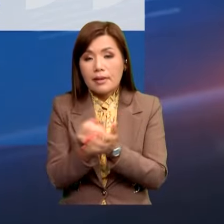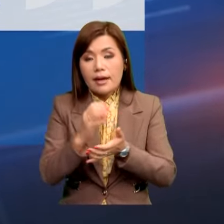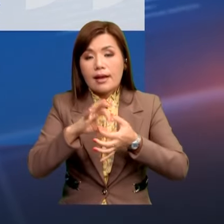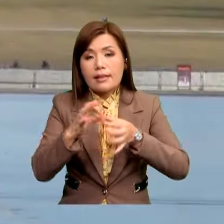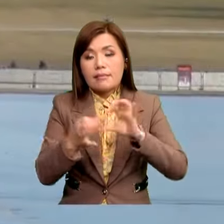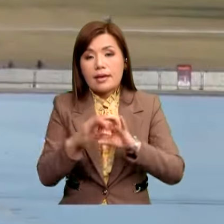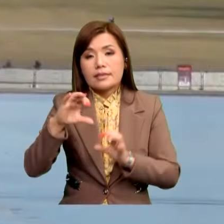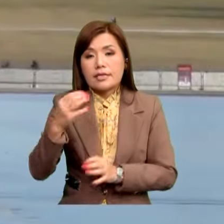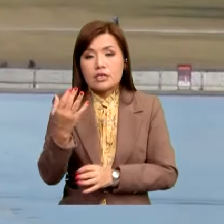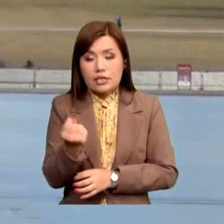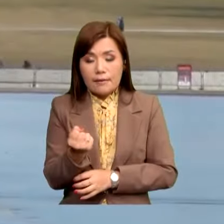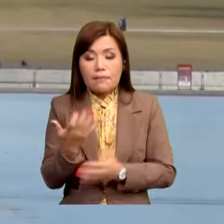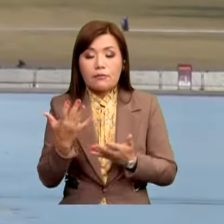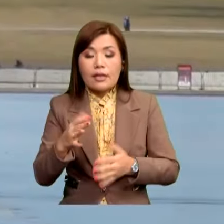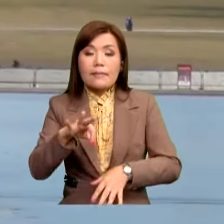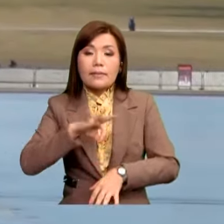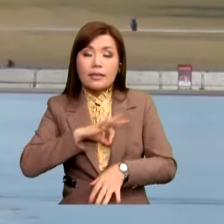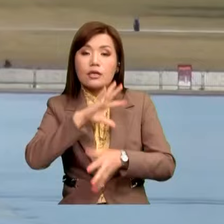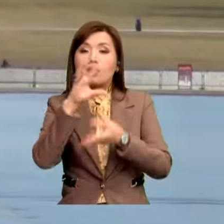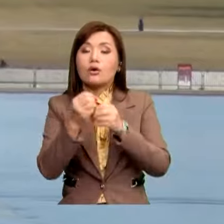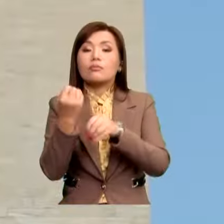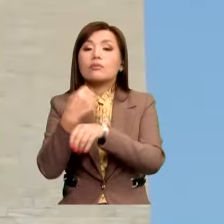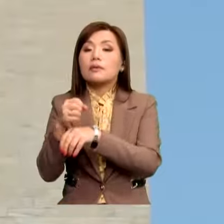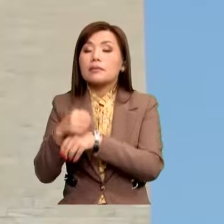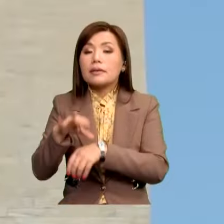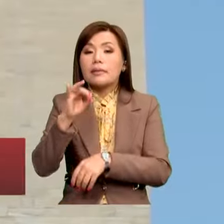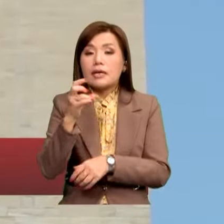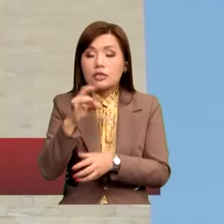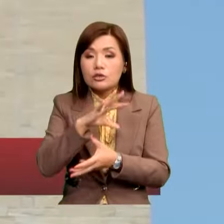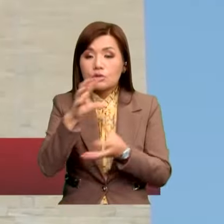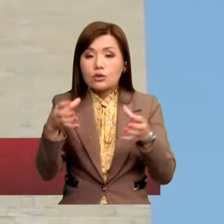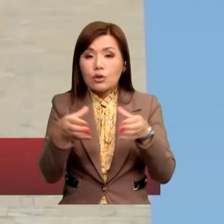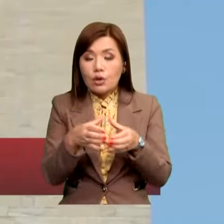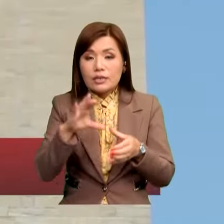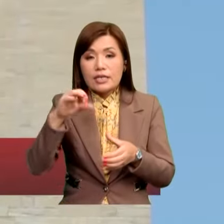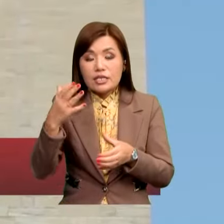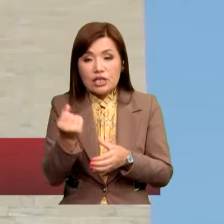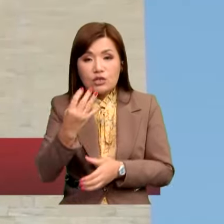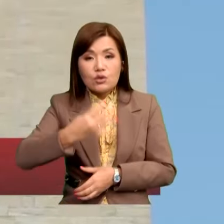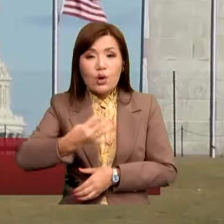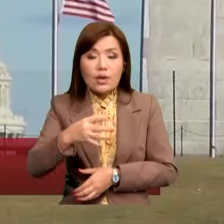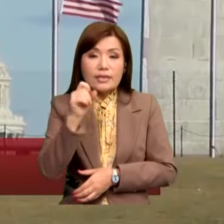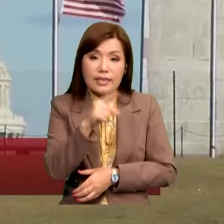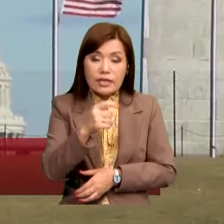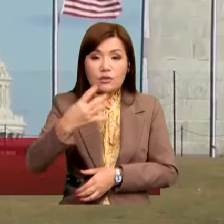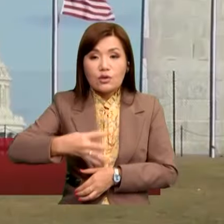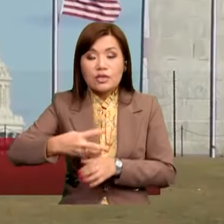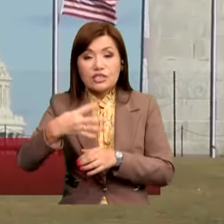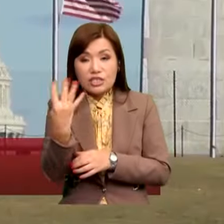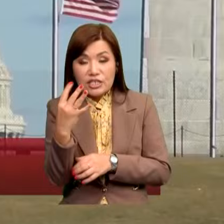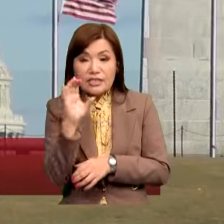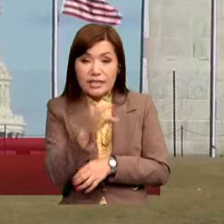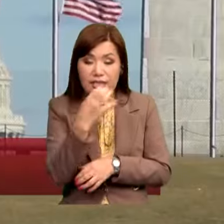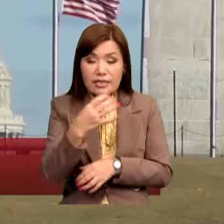в США. Победителем медального зачета Олимпиады в Париже стала сборная США. У нее 40 золотых, 44 серебряные